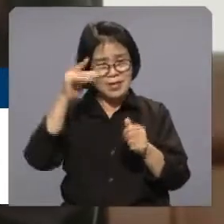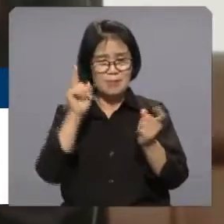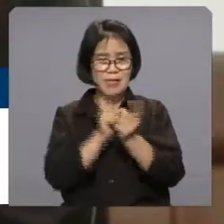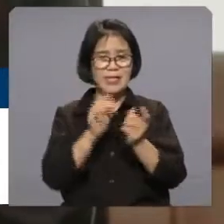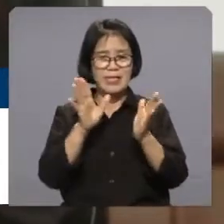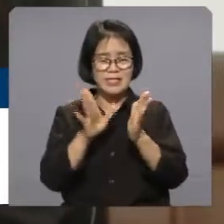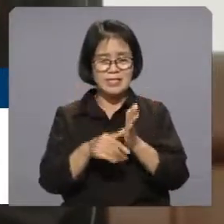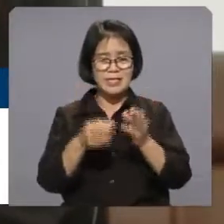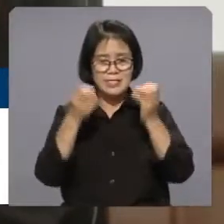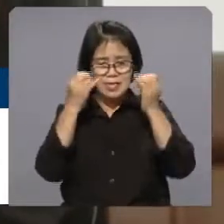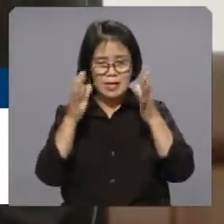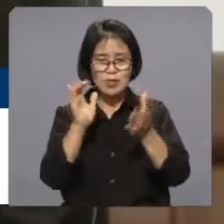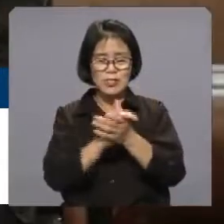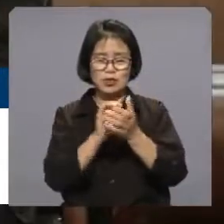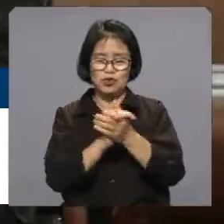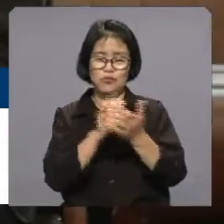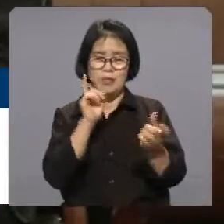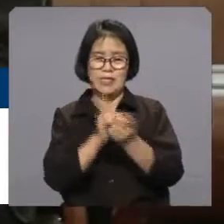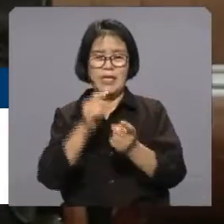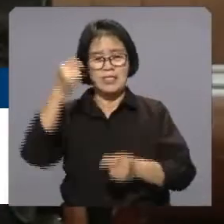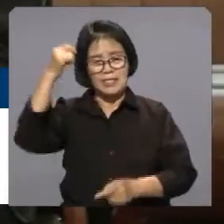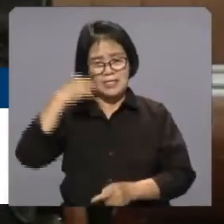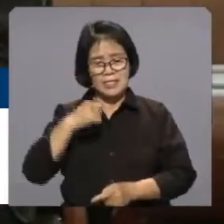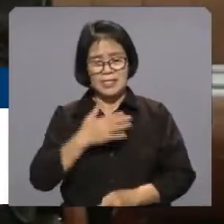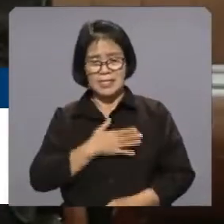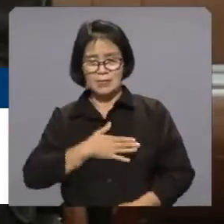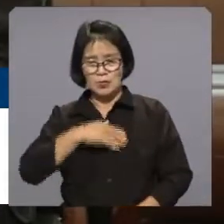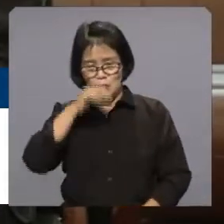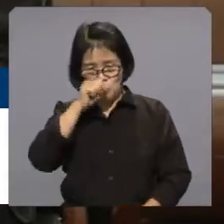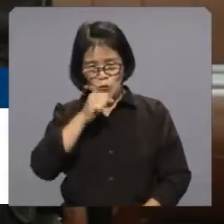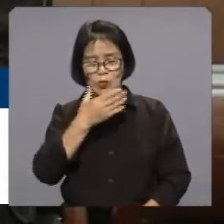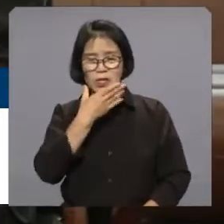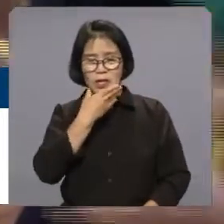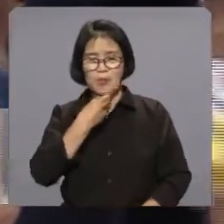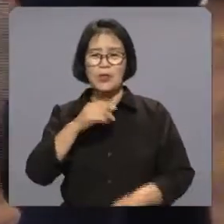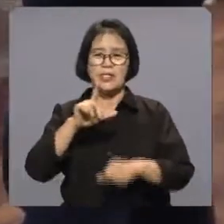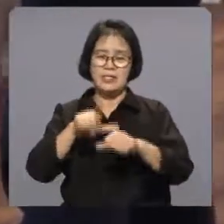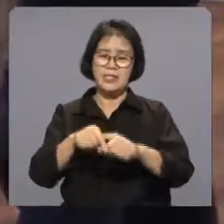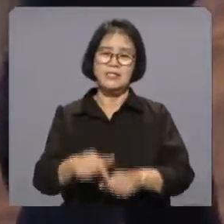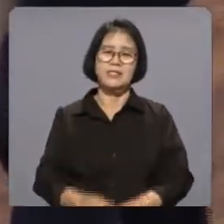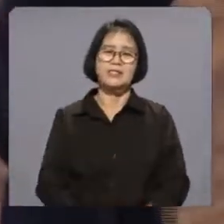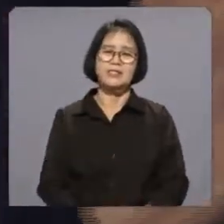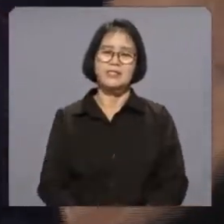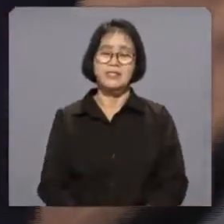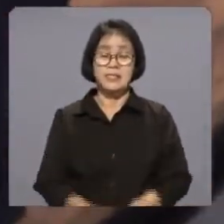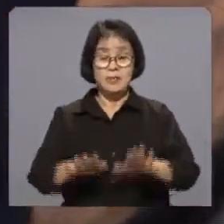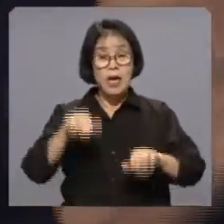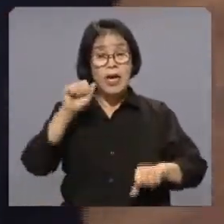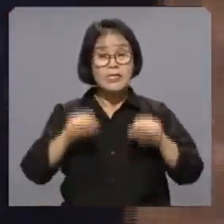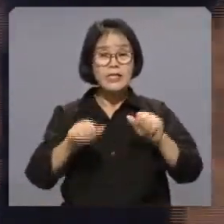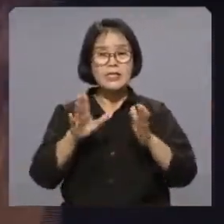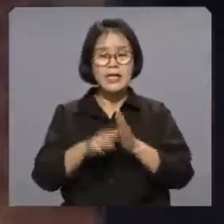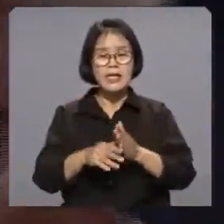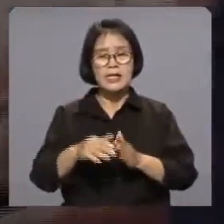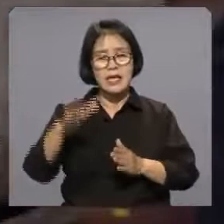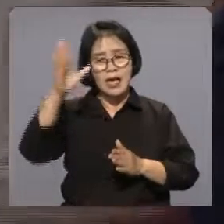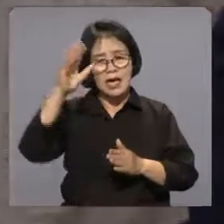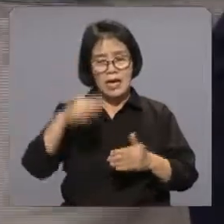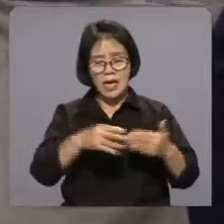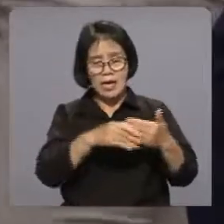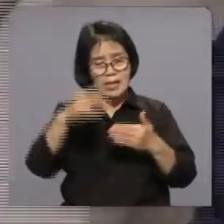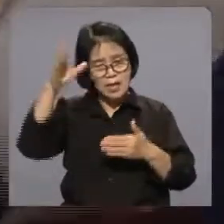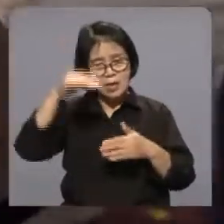친구를 만나는 그런 느낌이었고요. 기분 좋아지고 행복한 순간이었습니다. 이번 행사에선 안내견 임무를